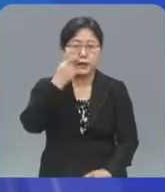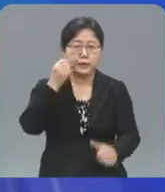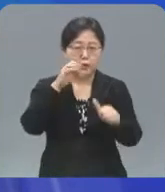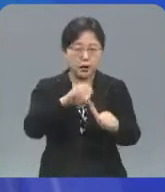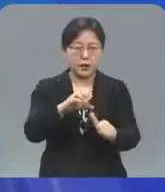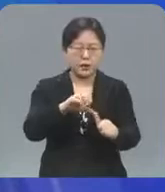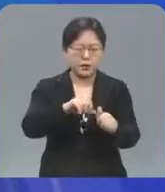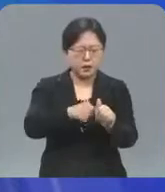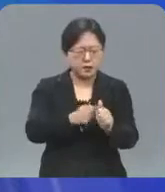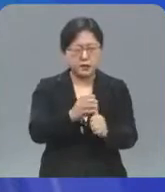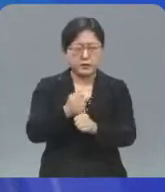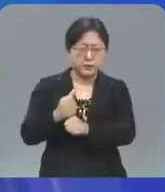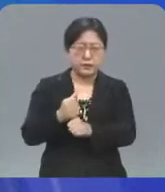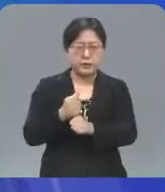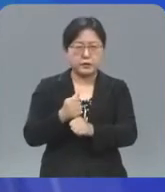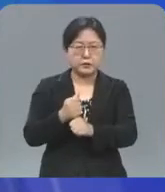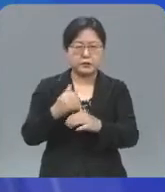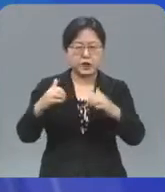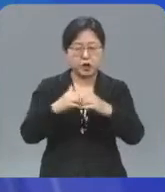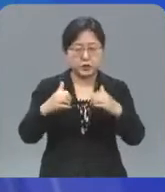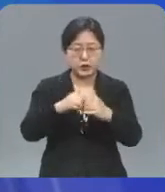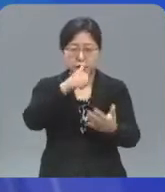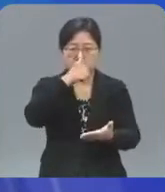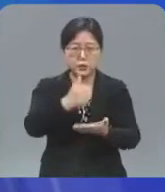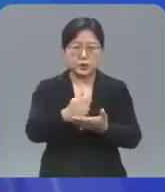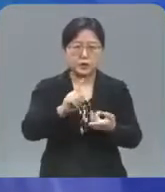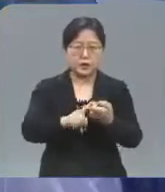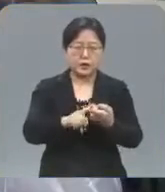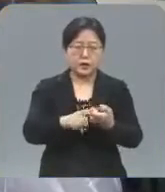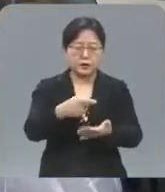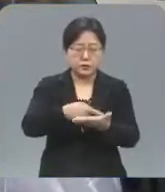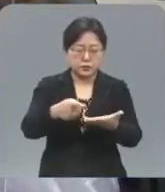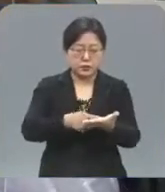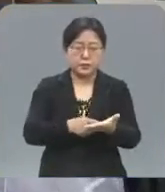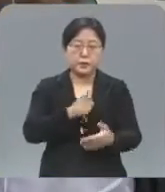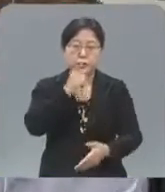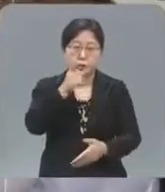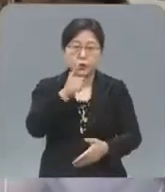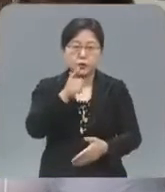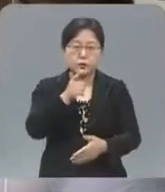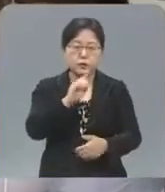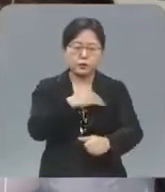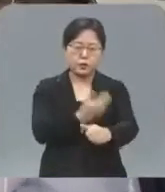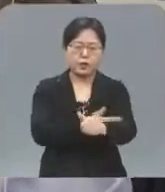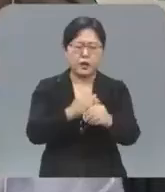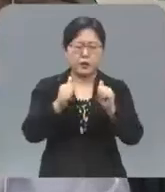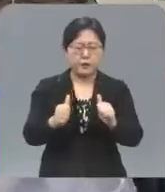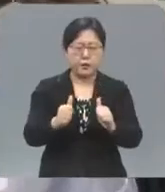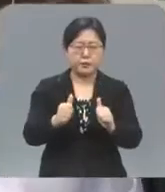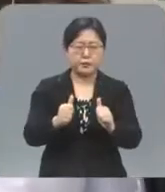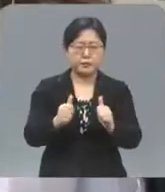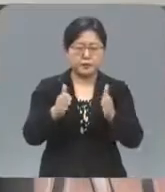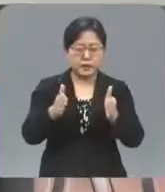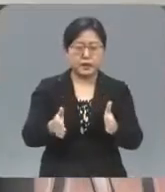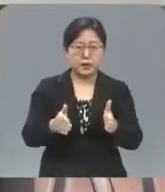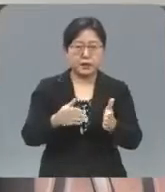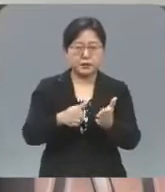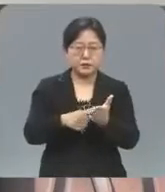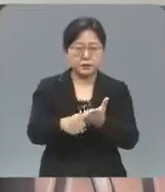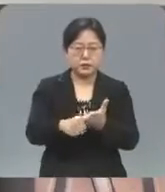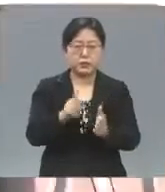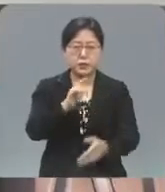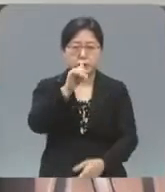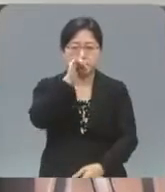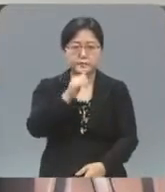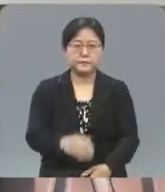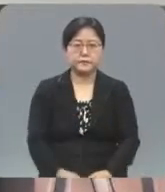일제강점기 강제징용 등 반인도적 전쟁 범죄에 대한 손해배상 청구권의 경우 법적 소멸시효를 없애야 한다는 주장이